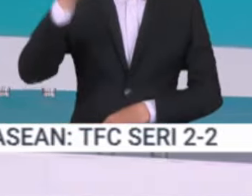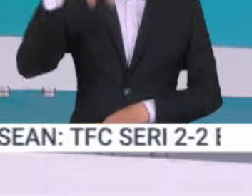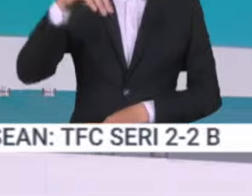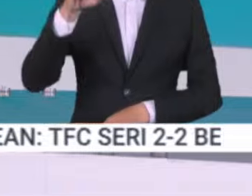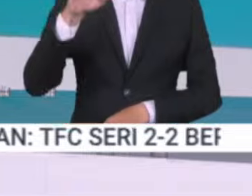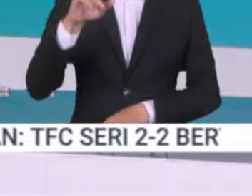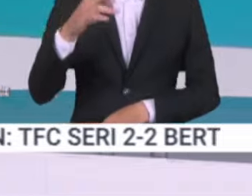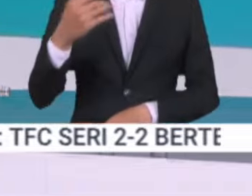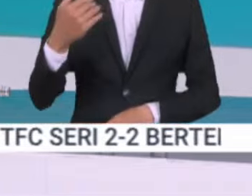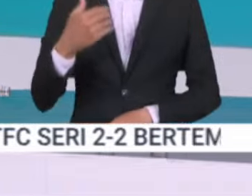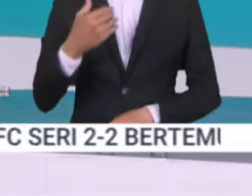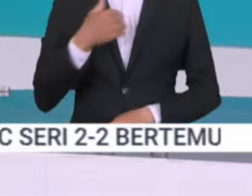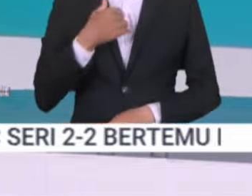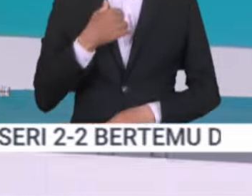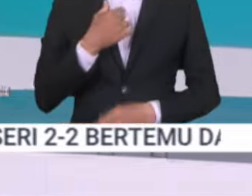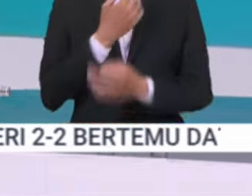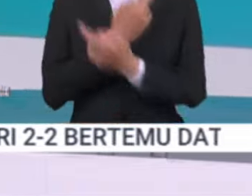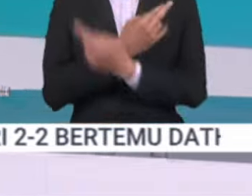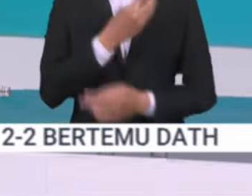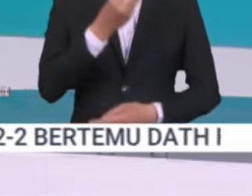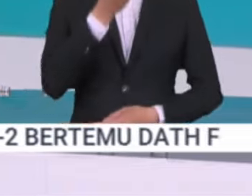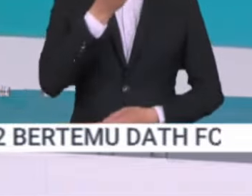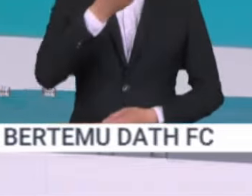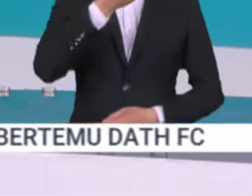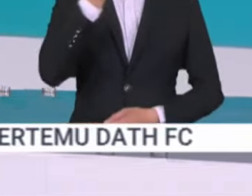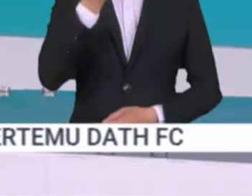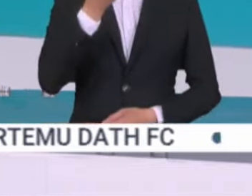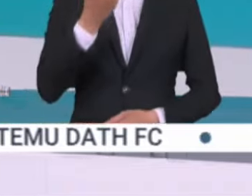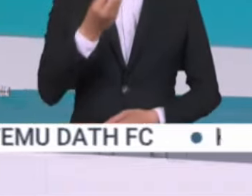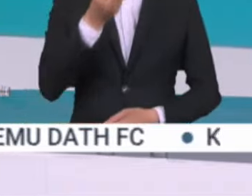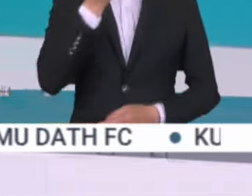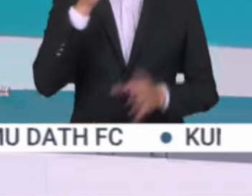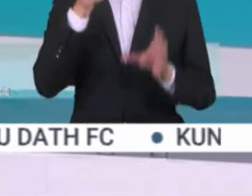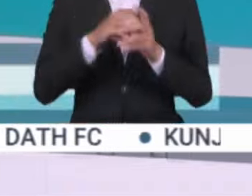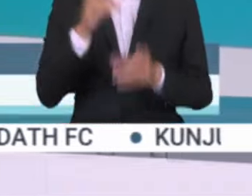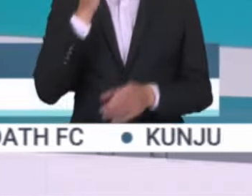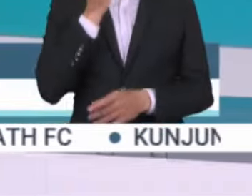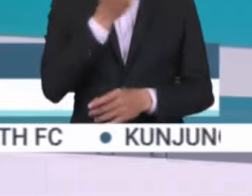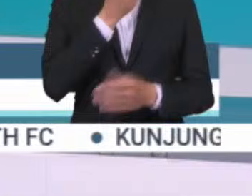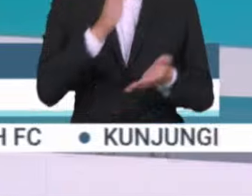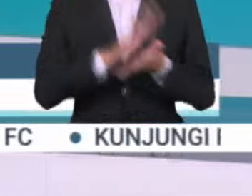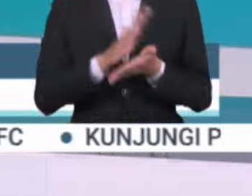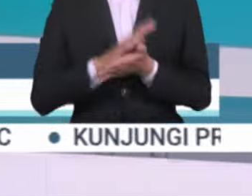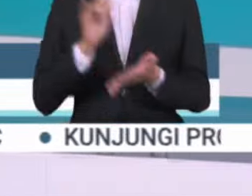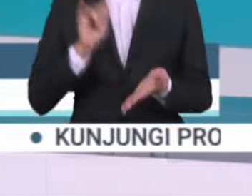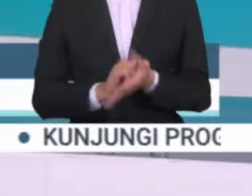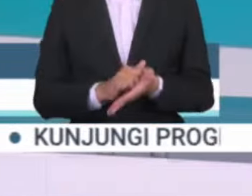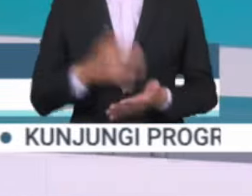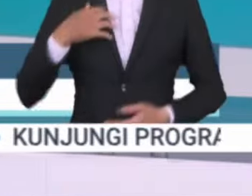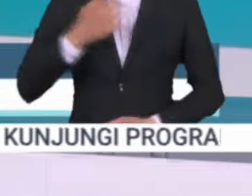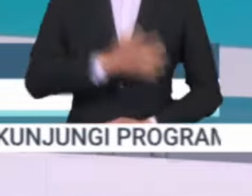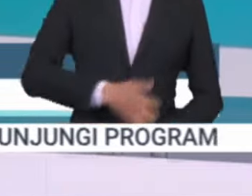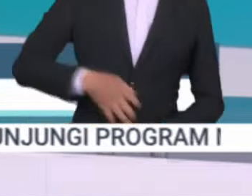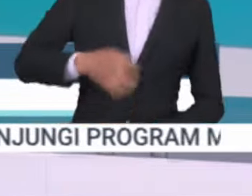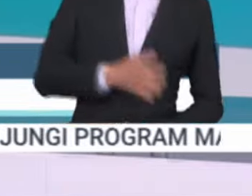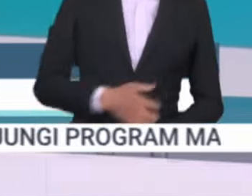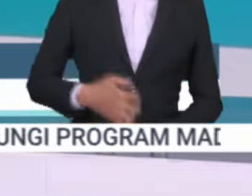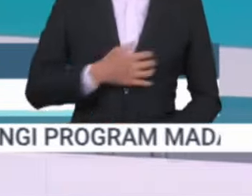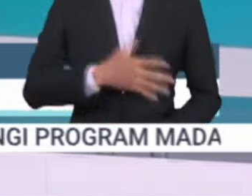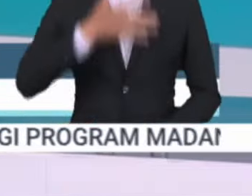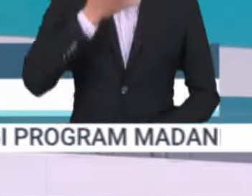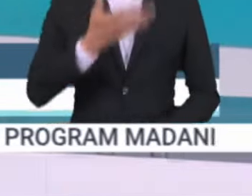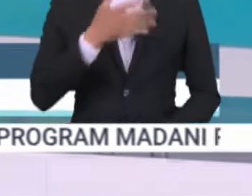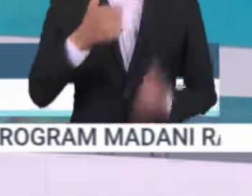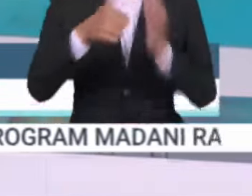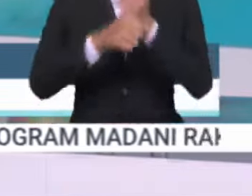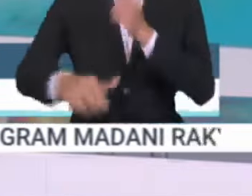SK Cepu mengalami keracunan makanan selepas dipercayai makan di kantin sekolah tersebut. Mangsa mengalami gejala sakit